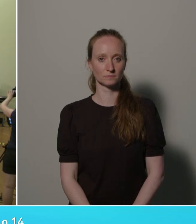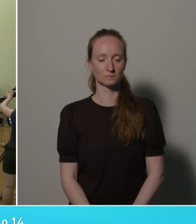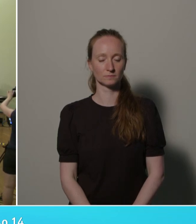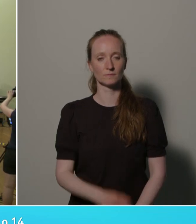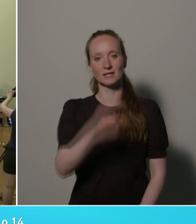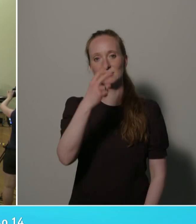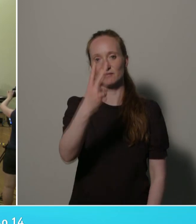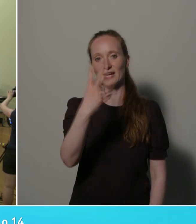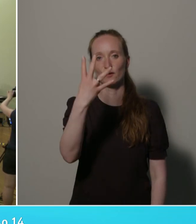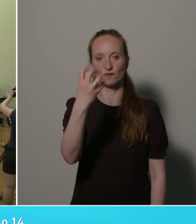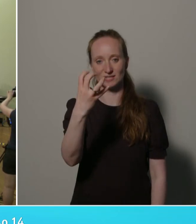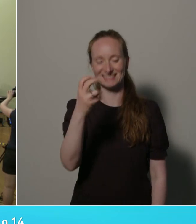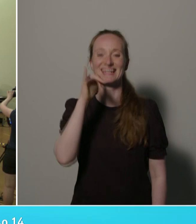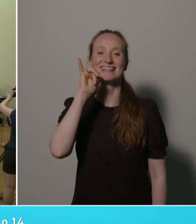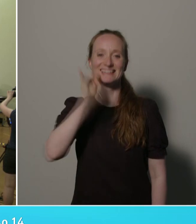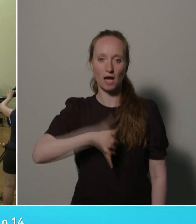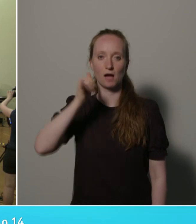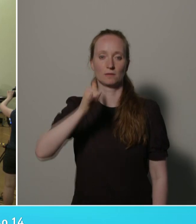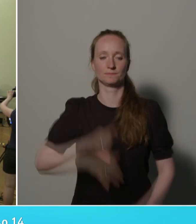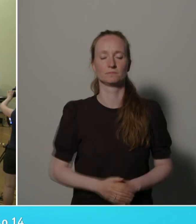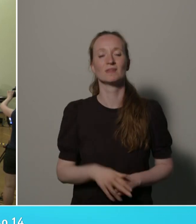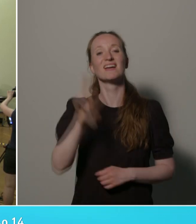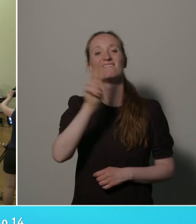Das sind 42 Ja-Stimmen. Gibt es Gegenstimmen?